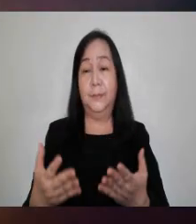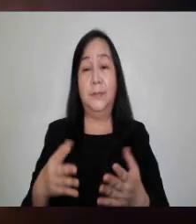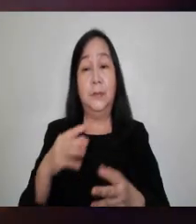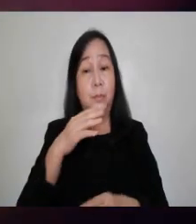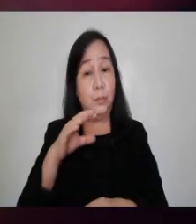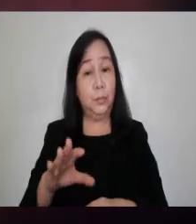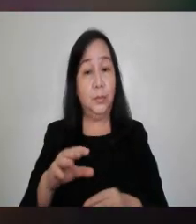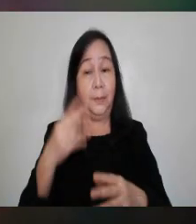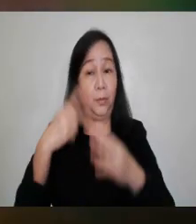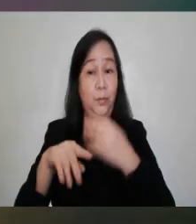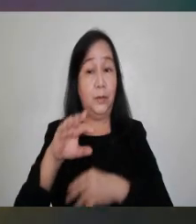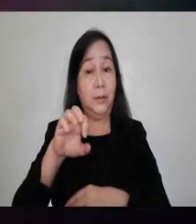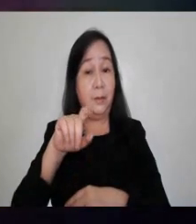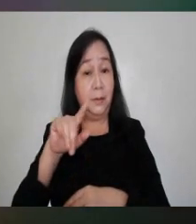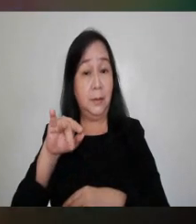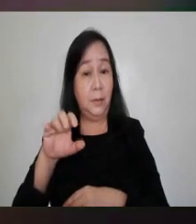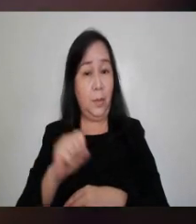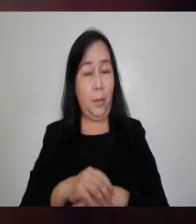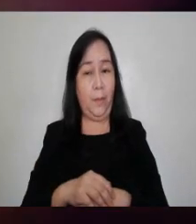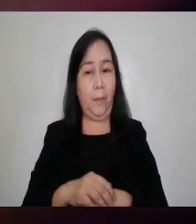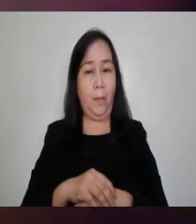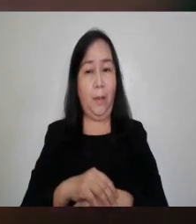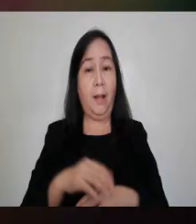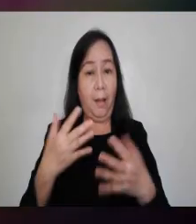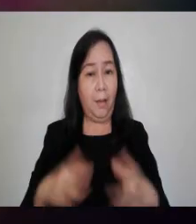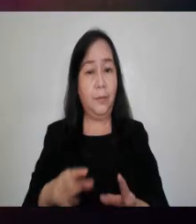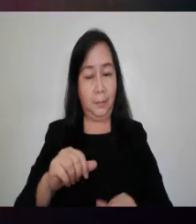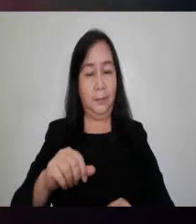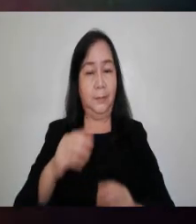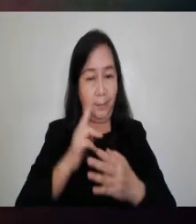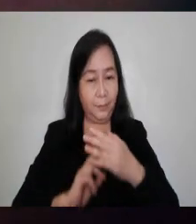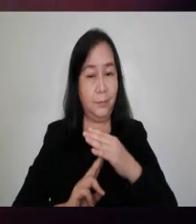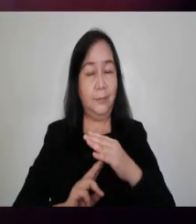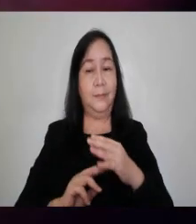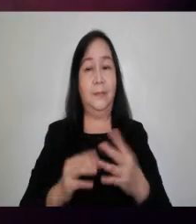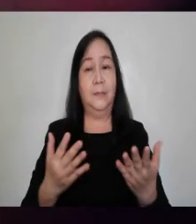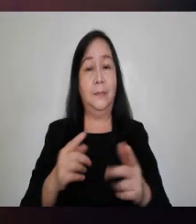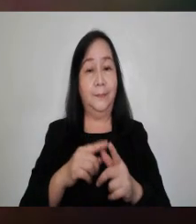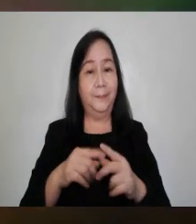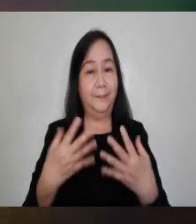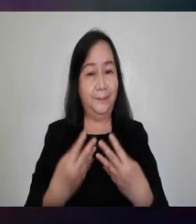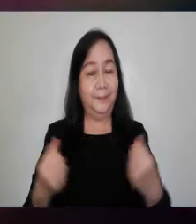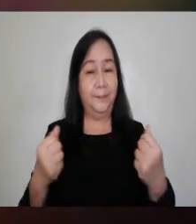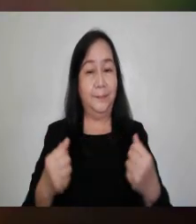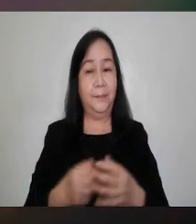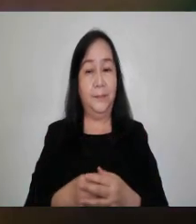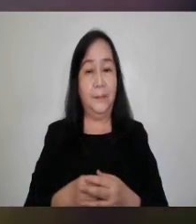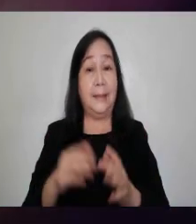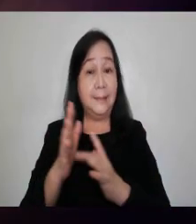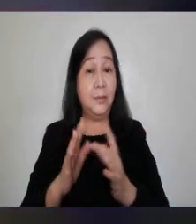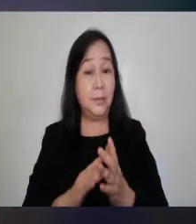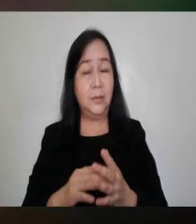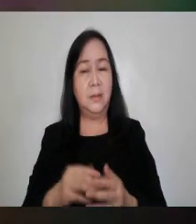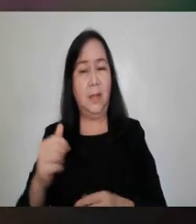ni Propeta Eliseo. Nang siya ay magpakumbaba, saka lamang siya gumaling. Sa Ebanghelyo, si Jesus